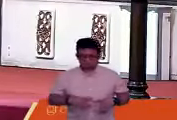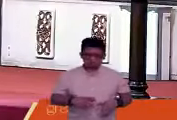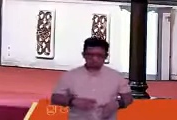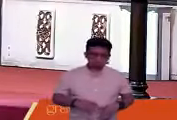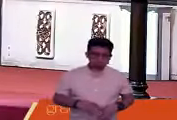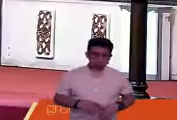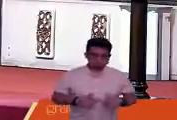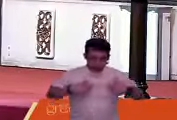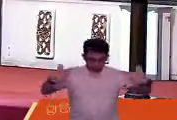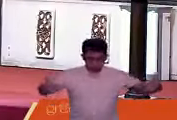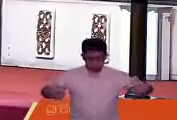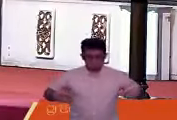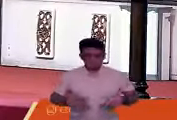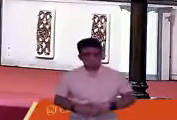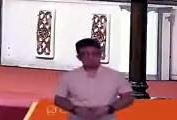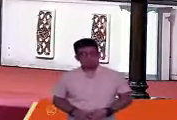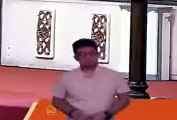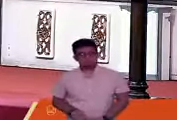Hinoon.